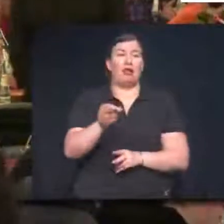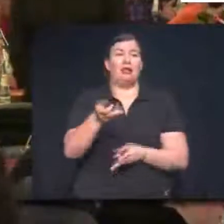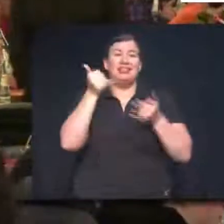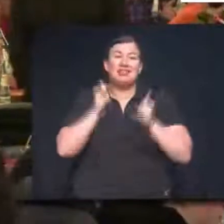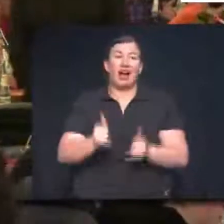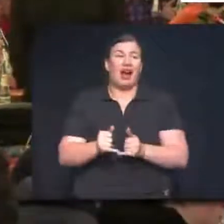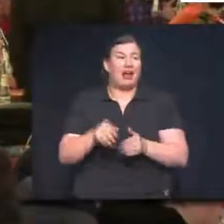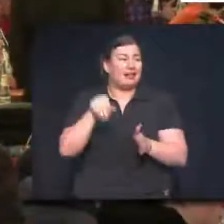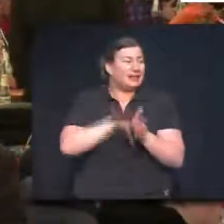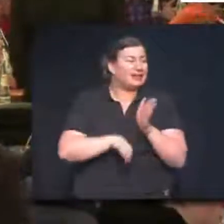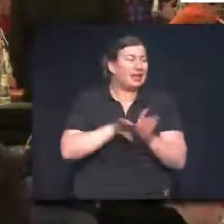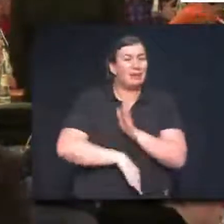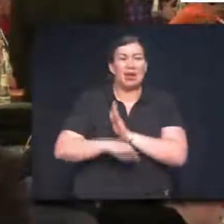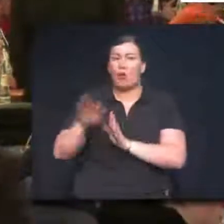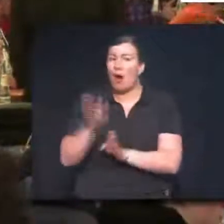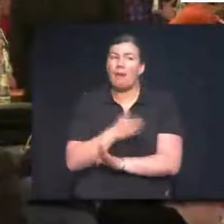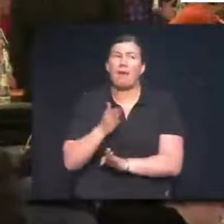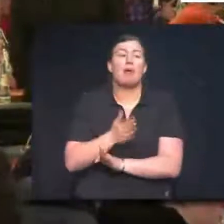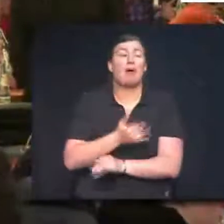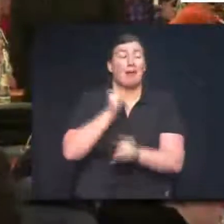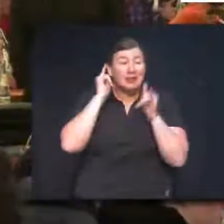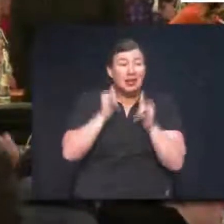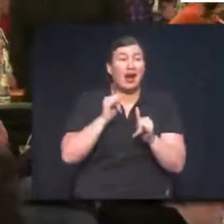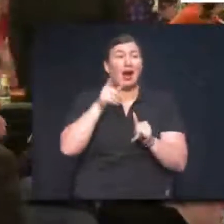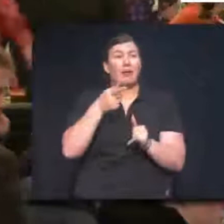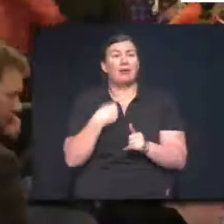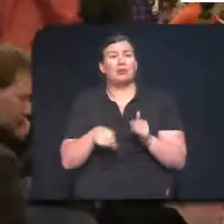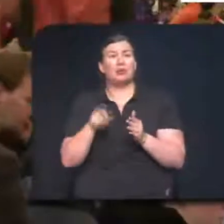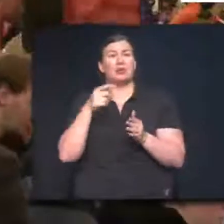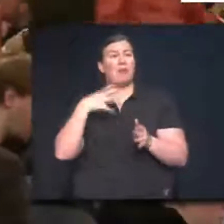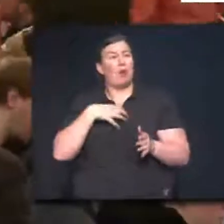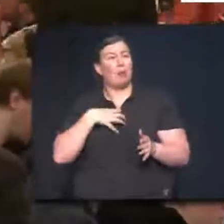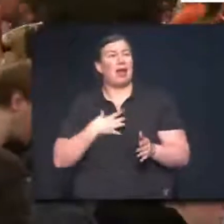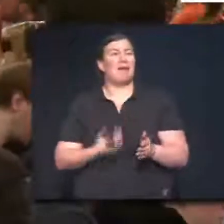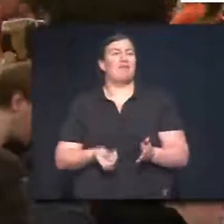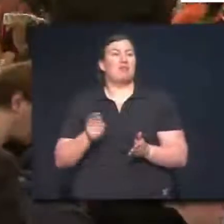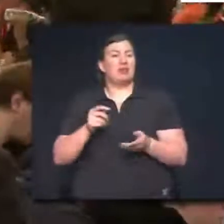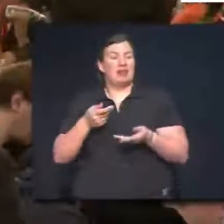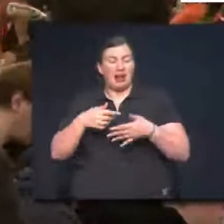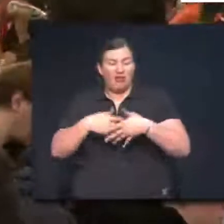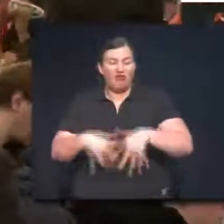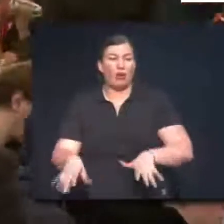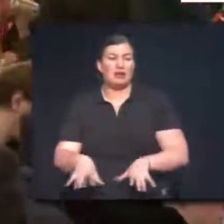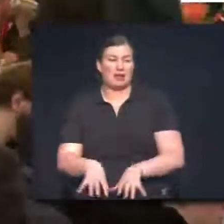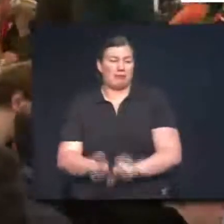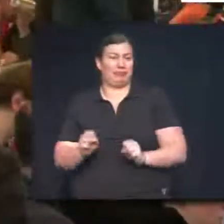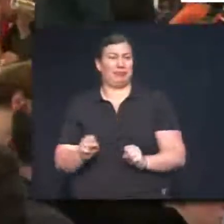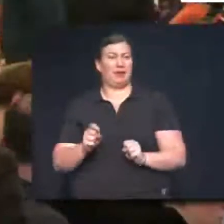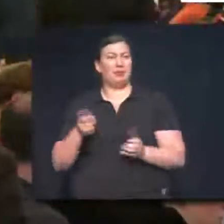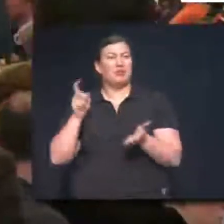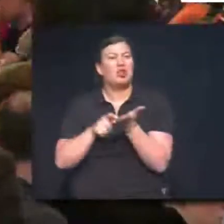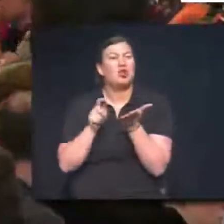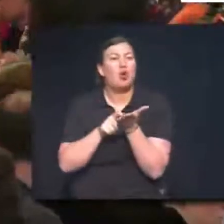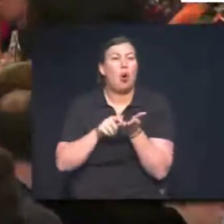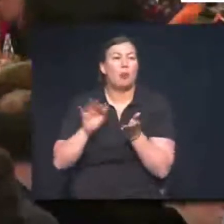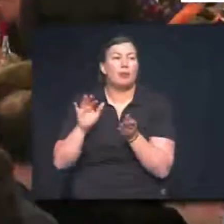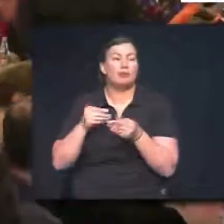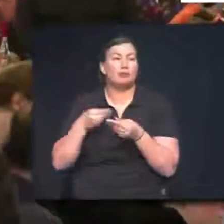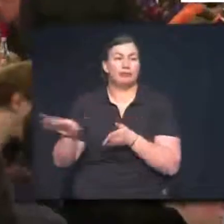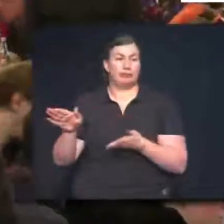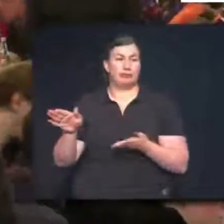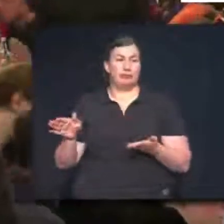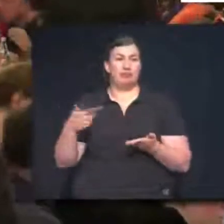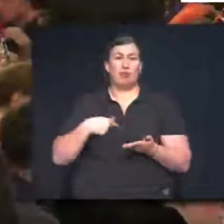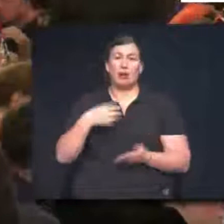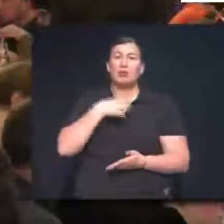dürfen nicht dieses ganze System einfach so weitermachen und die Flüchtlinge als gegeben hinnehmen und akzeptieren wir müssen das Problem der